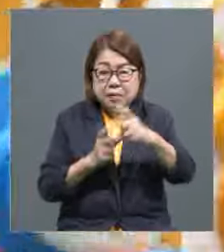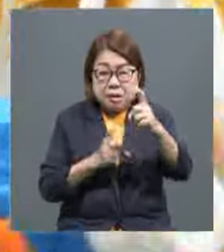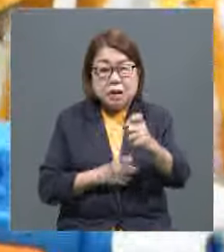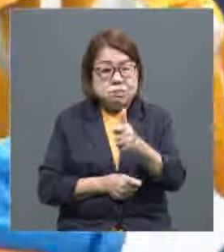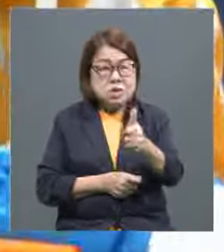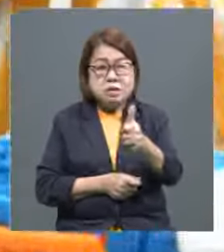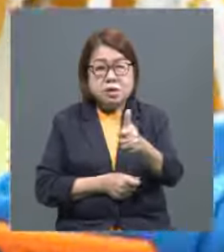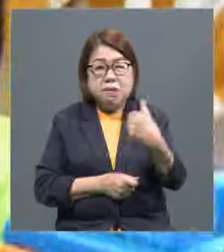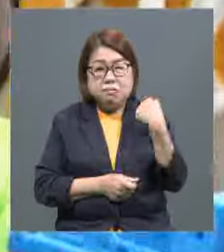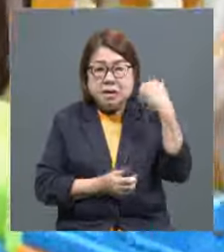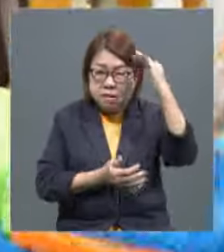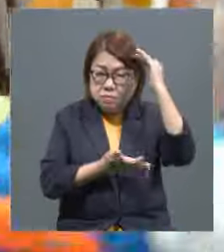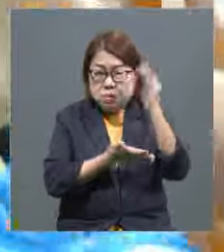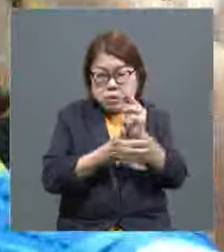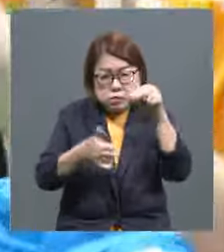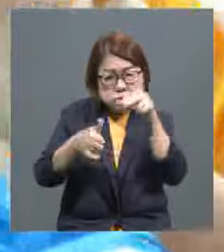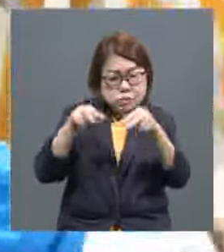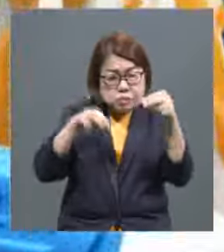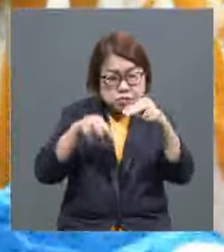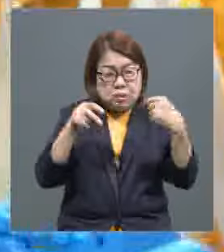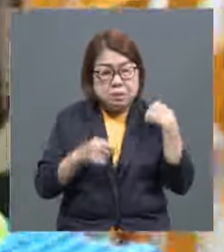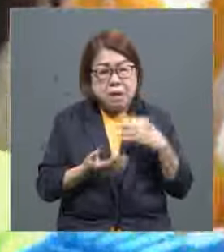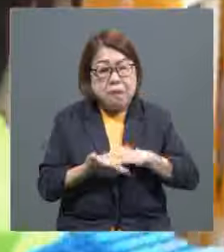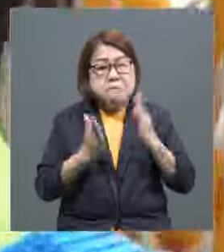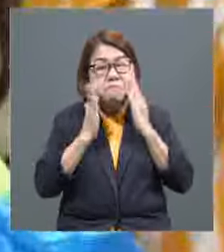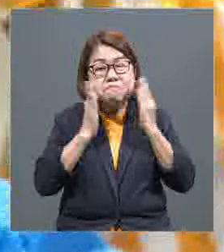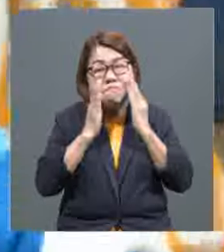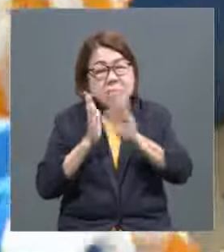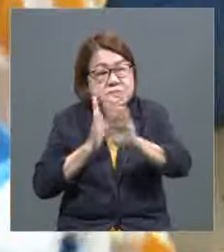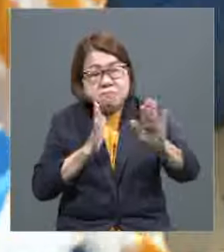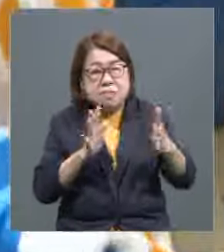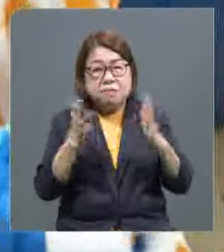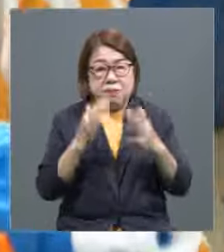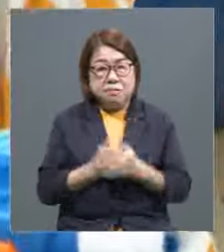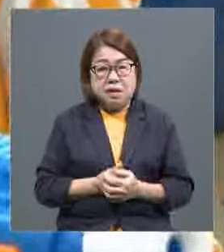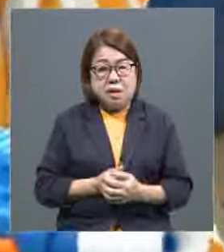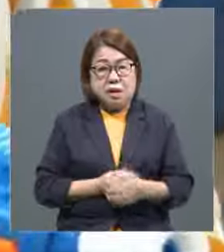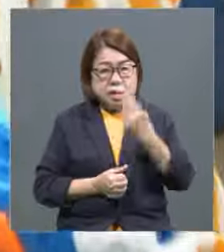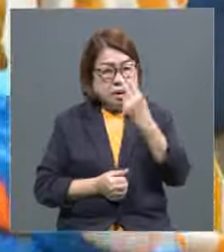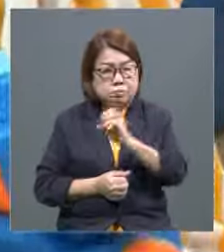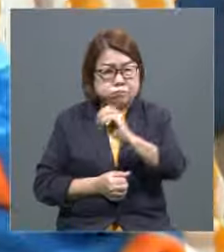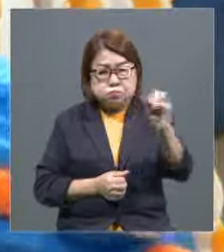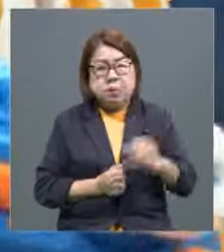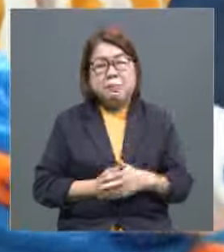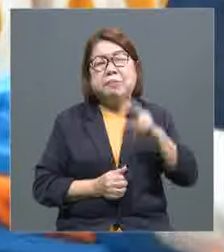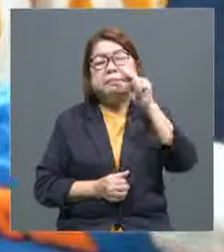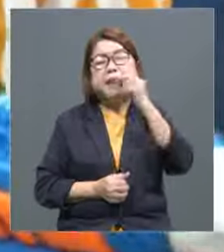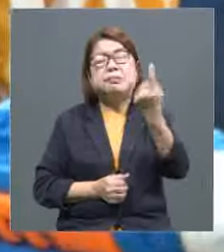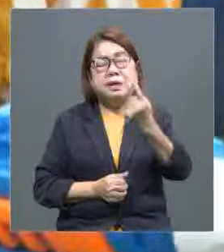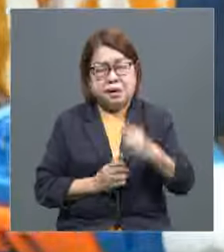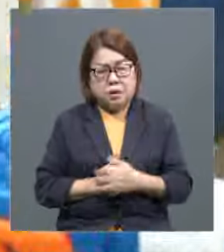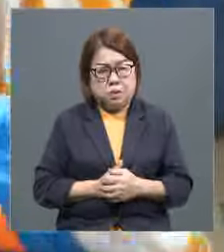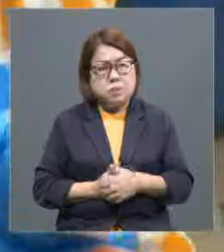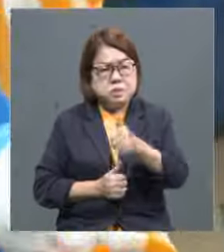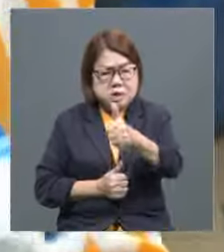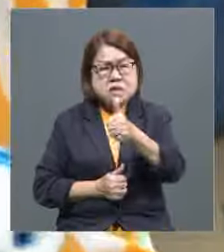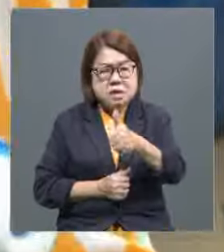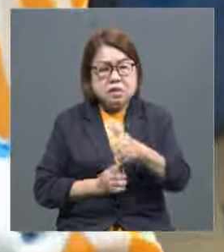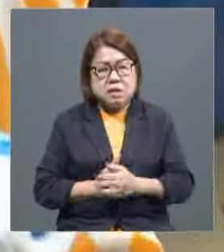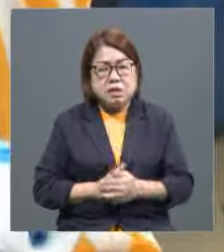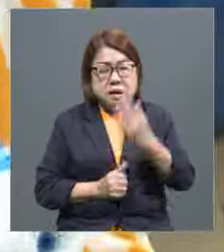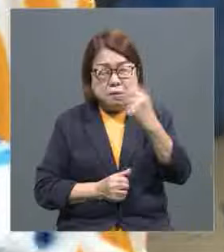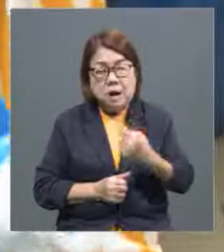วจคอยคุมอยู ่ แล้วก็ไม่มีคนเล่นแป้งกันเลยค่ะ จะเห็นได้ว่าไม่มีใครเล่นแป้งก็จะมีแต่น้ำก็ดูปลอดภัยเพราะว่าไม่